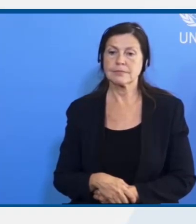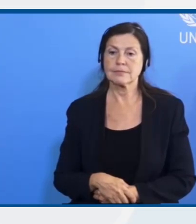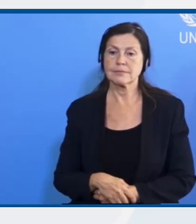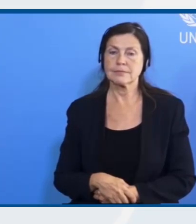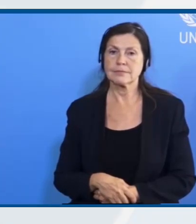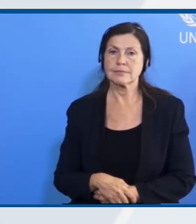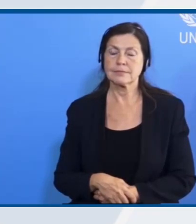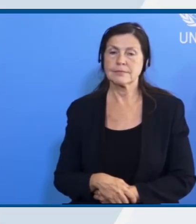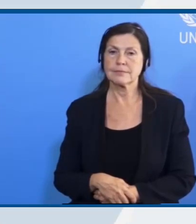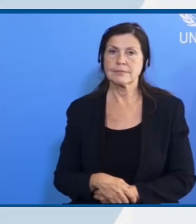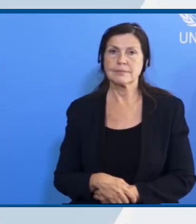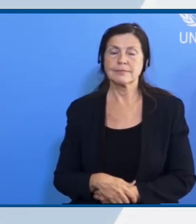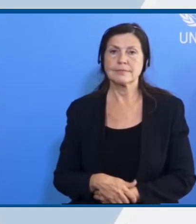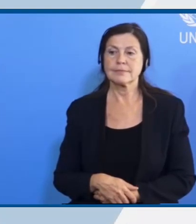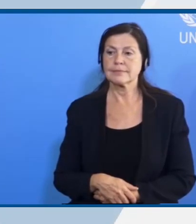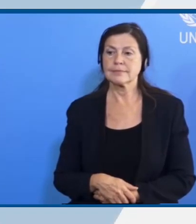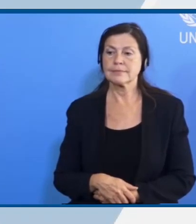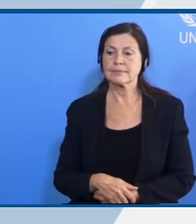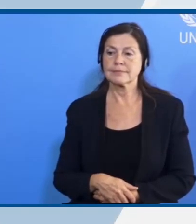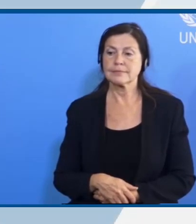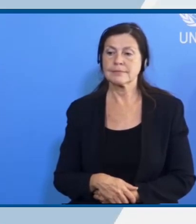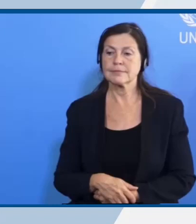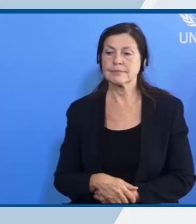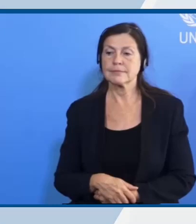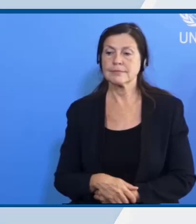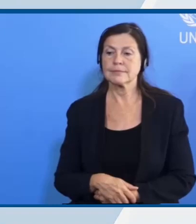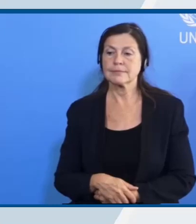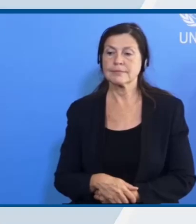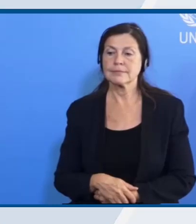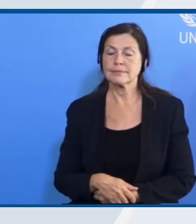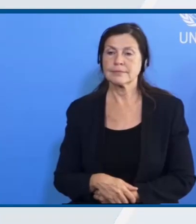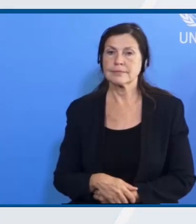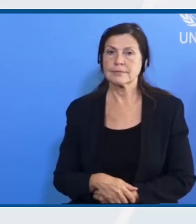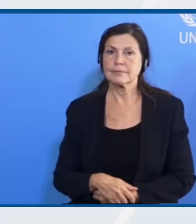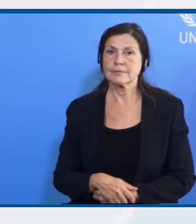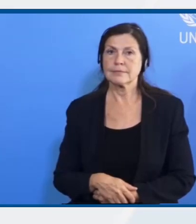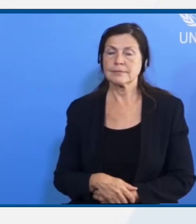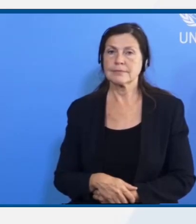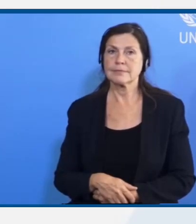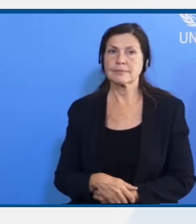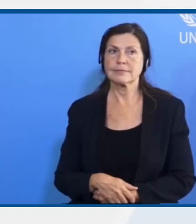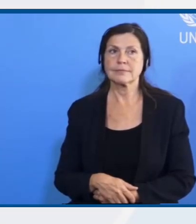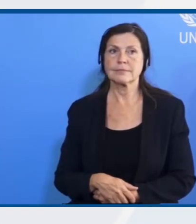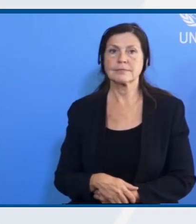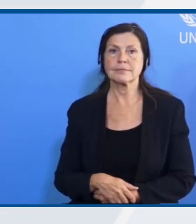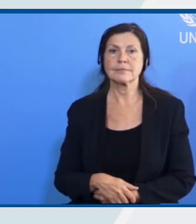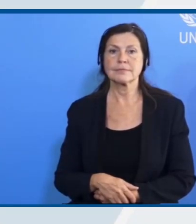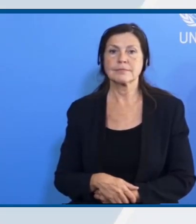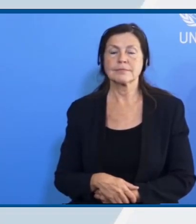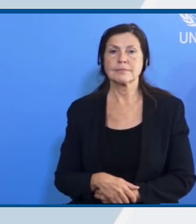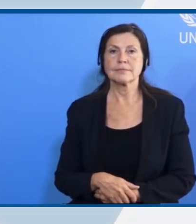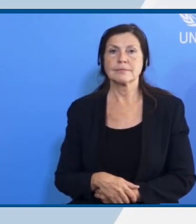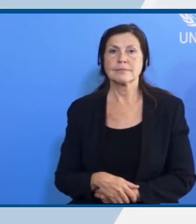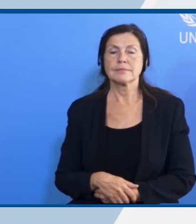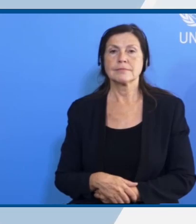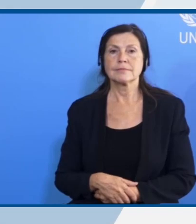तयार केलेली आहे, एक प्रोडक्ट डिझाईन केलेलं आहे की कुठल्या काळामध्ये हे घ्यायला पाहिजे आणि त्यांनी कसं परत करायला पाहिजे. तर त्यांनी आम्ही पण